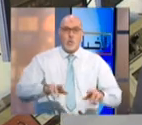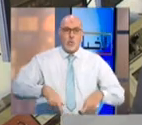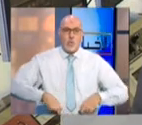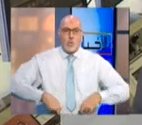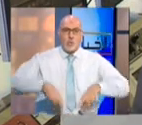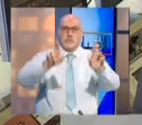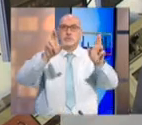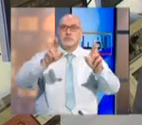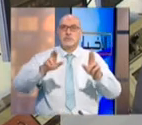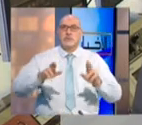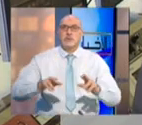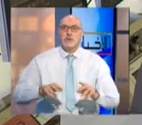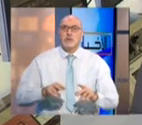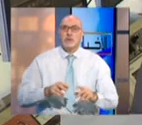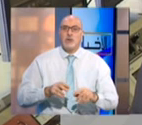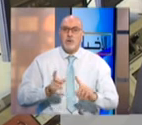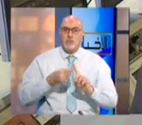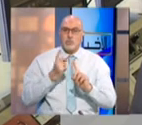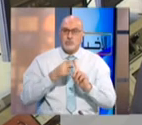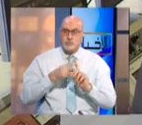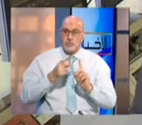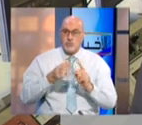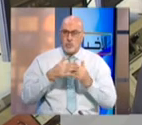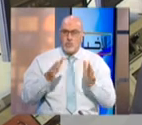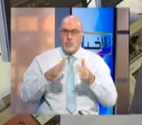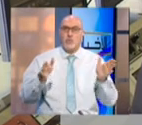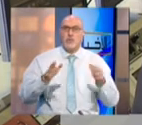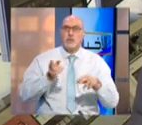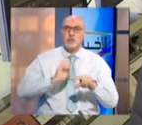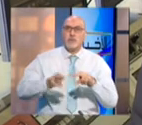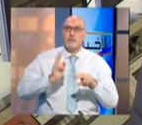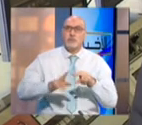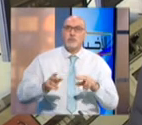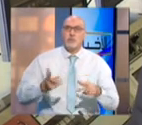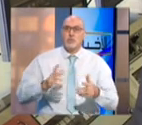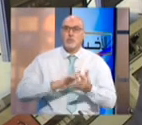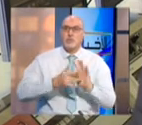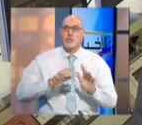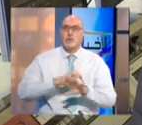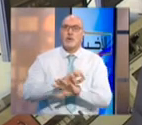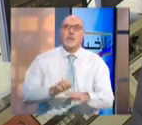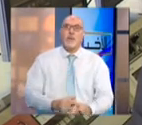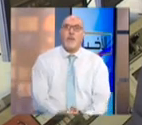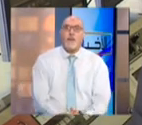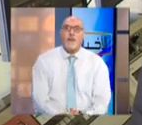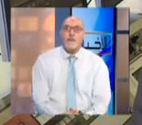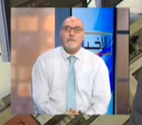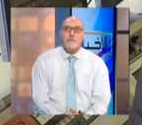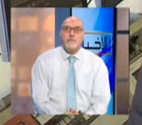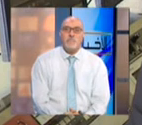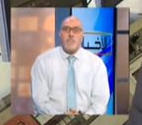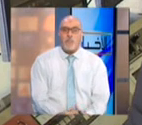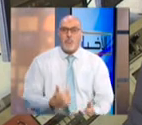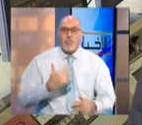وبعدها لما نوفر طبعاً مناطق صناعية ومناطق النشاط على كل بلدية ممكن طبعاً تخلق لنا مناصب